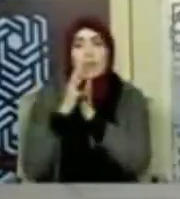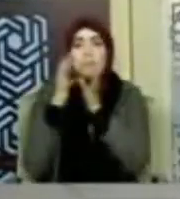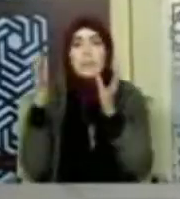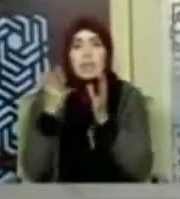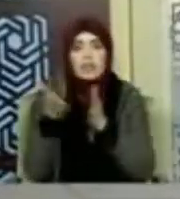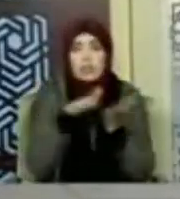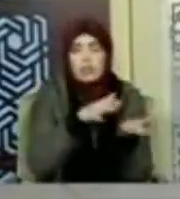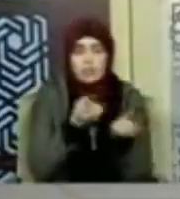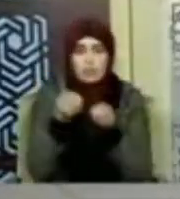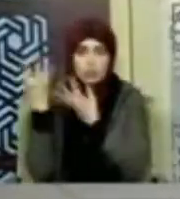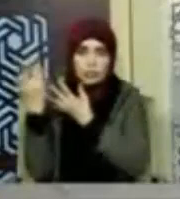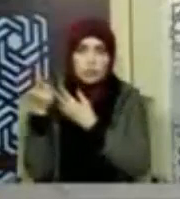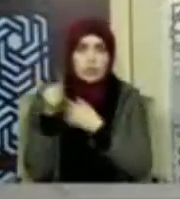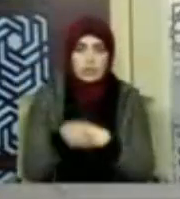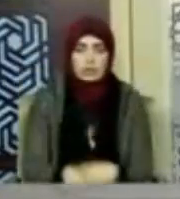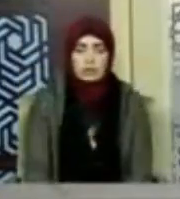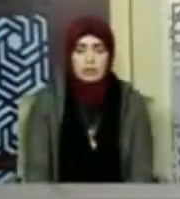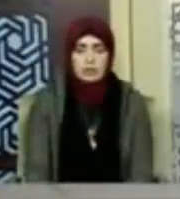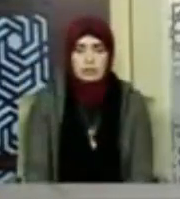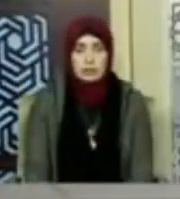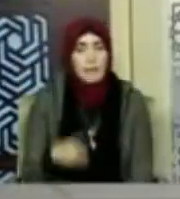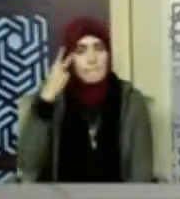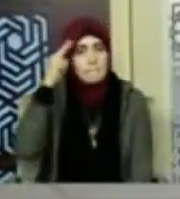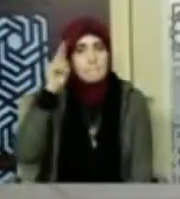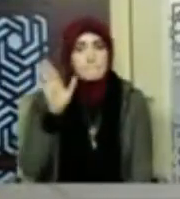فماذا عن أسر الشهداء